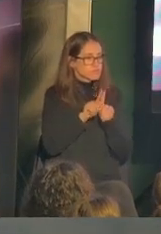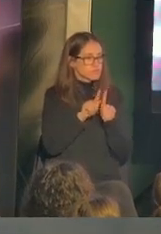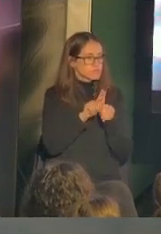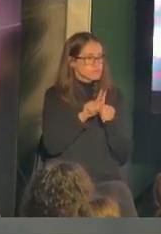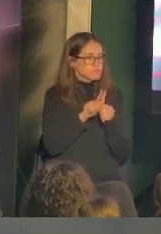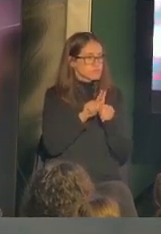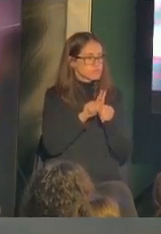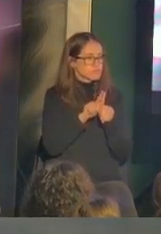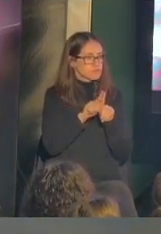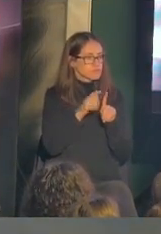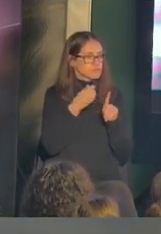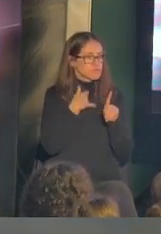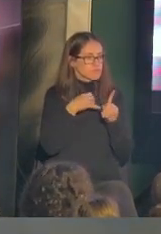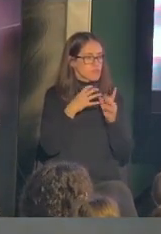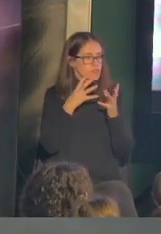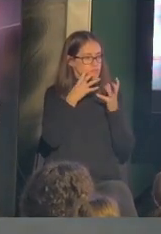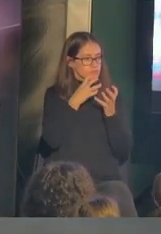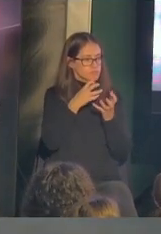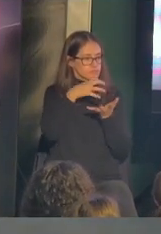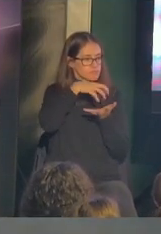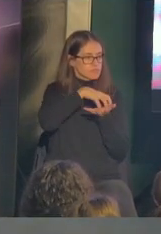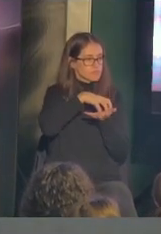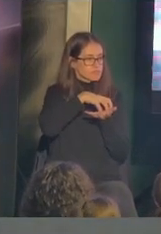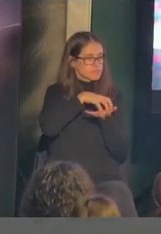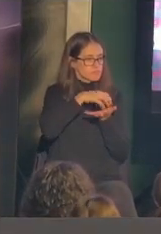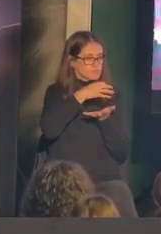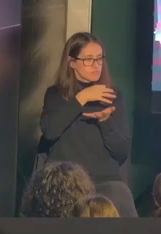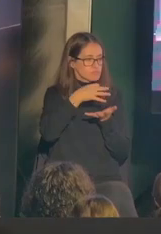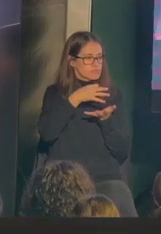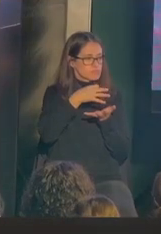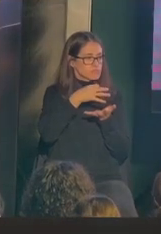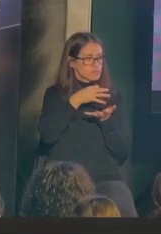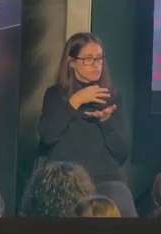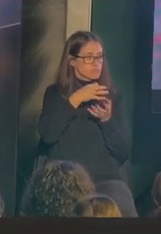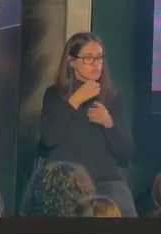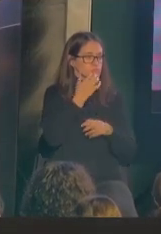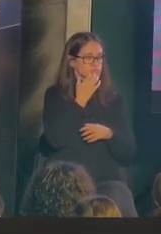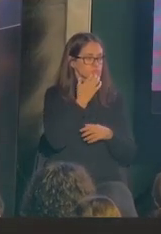hagi gelificat el gel,